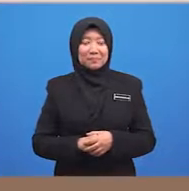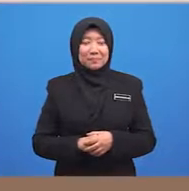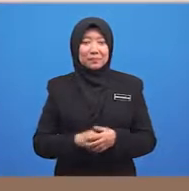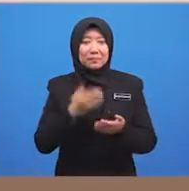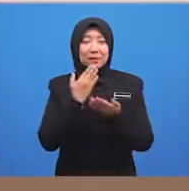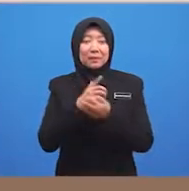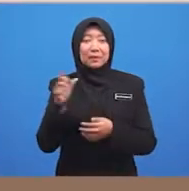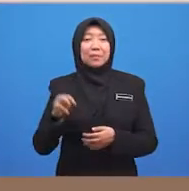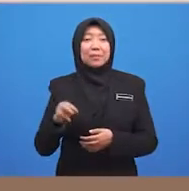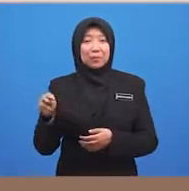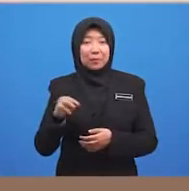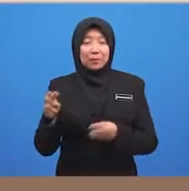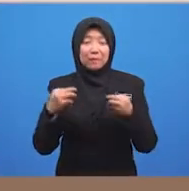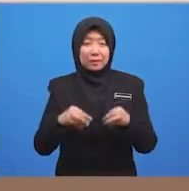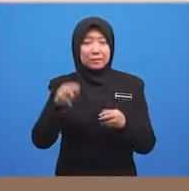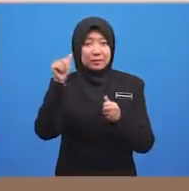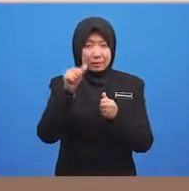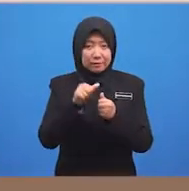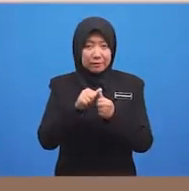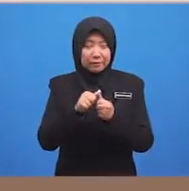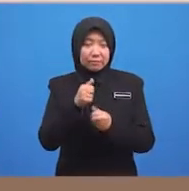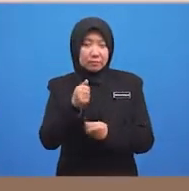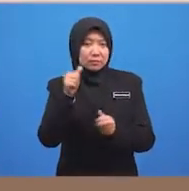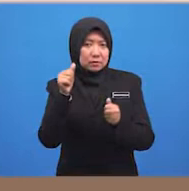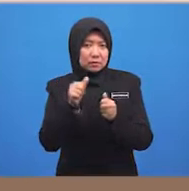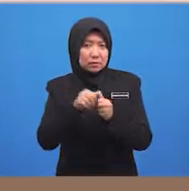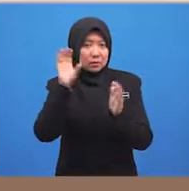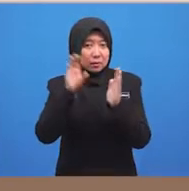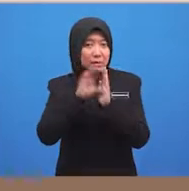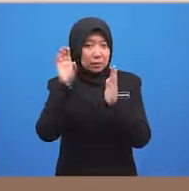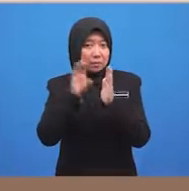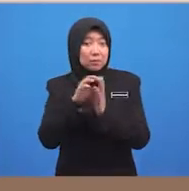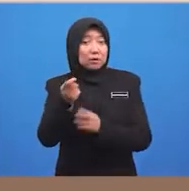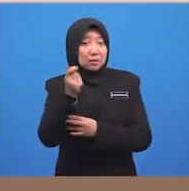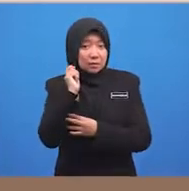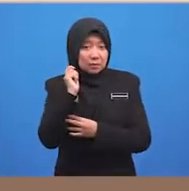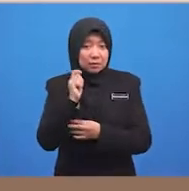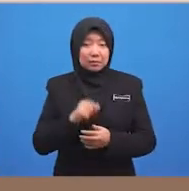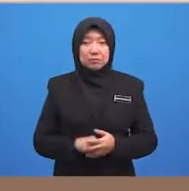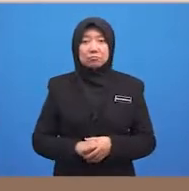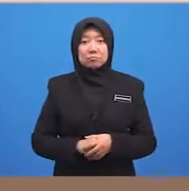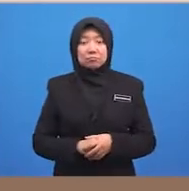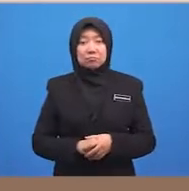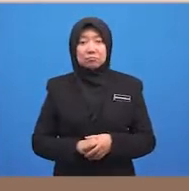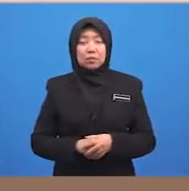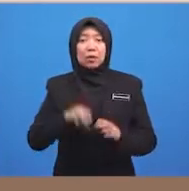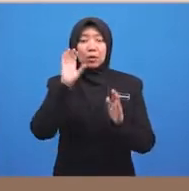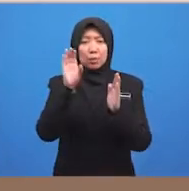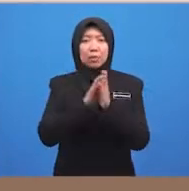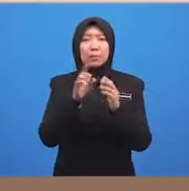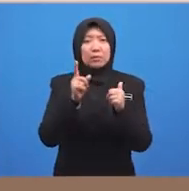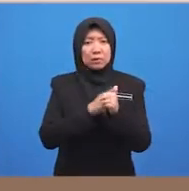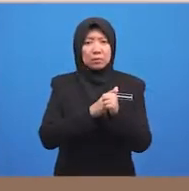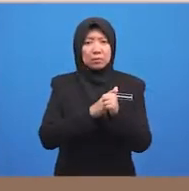Baiklah murid-murid, masih ingatkah anda dengan gambar-gambar yang ditayangkan tadi? Gambar yang